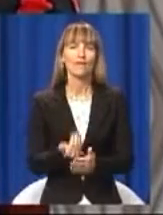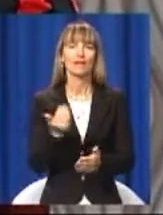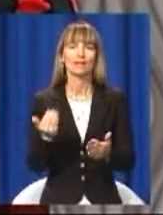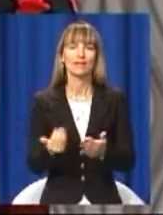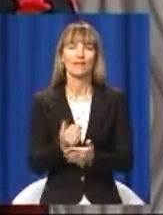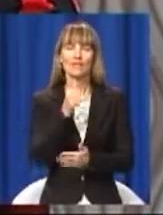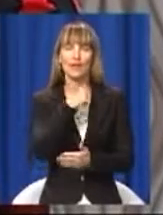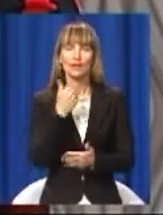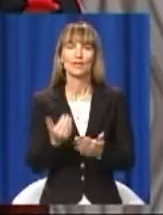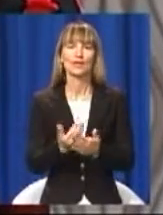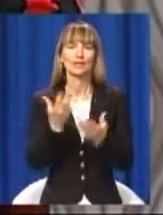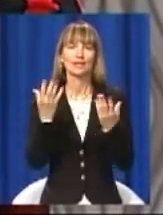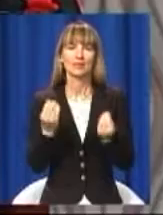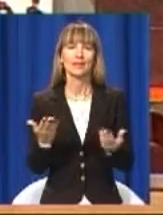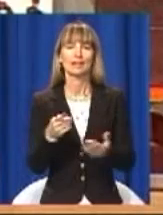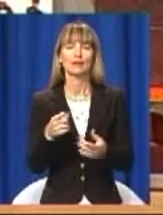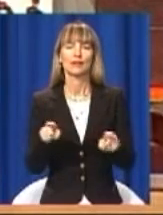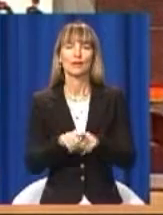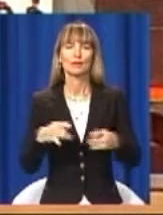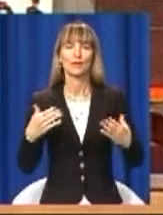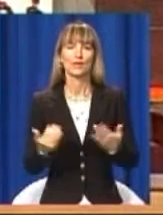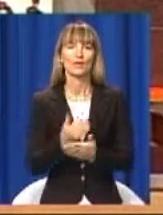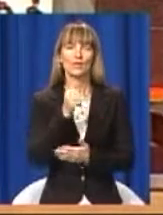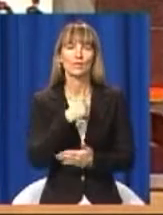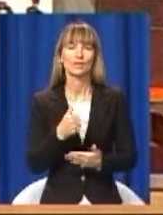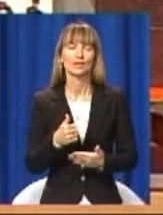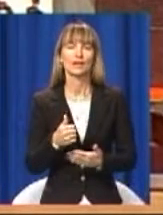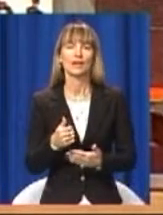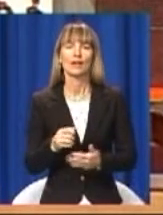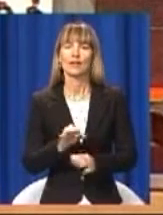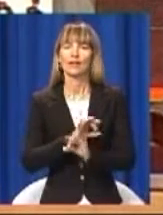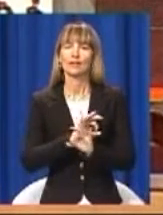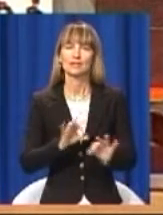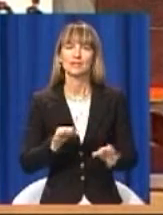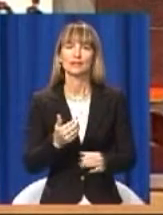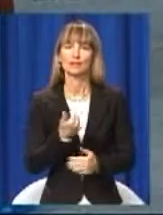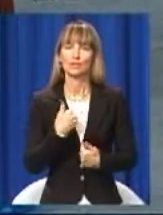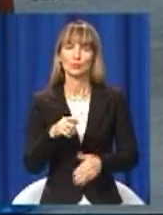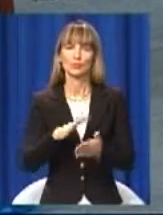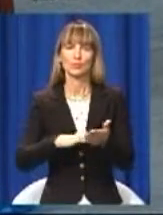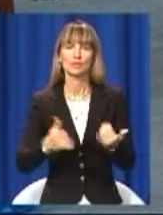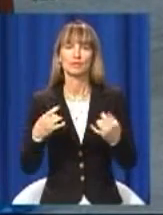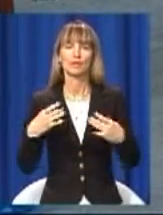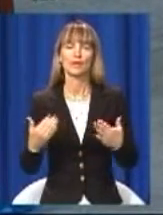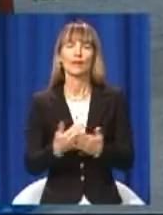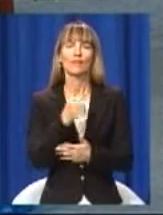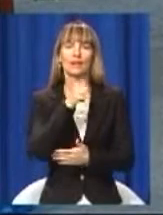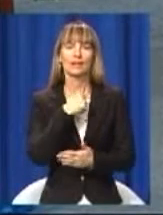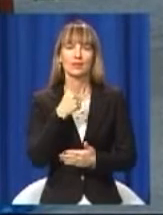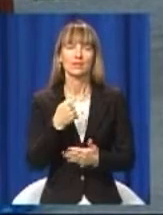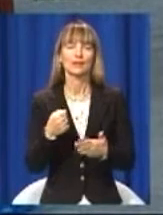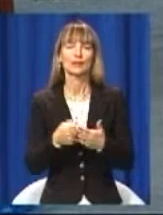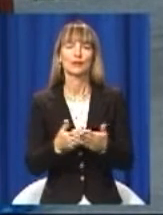день. Тож, як тобі таке святкування Нового року? Дуже класно. Чи не хочеш ти зараз продовжити святкування Нового року, так, ну,